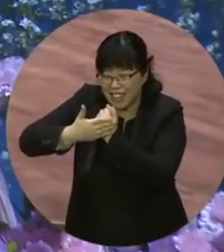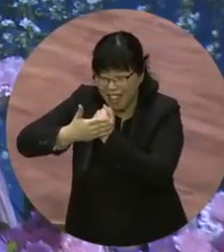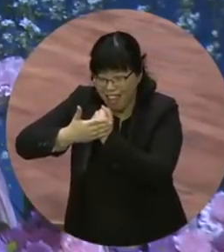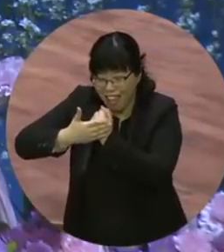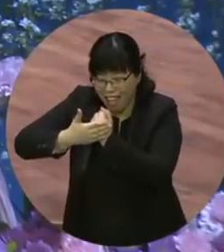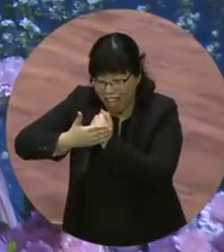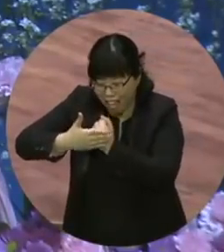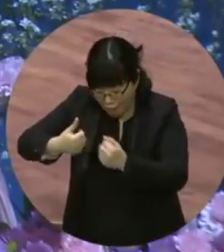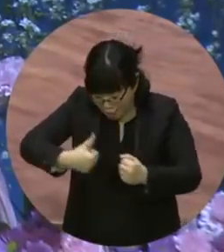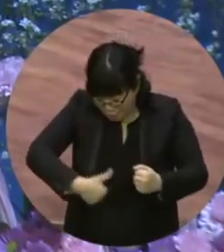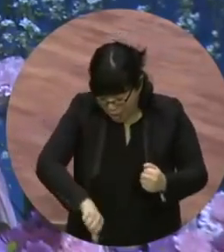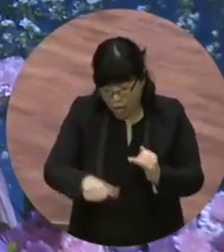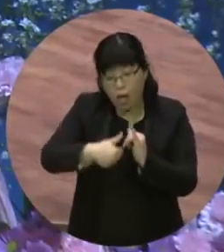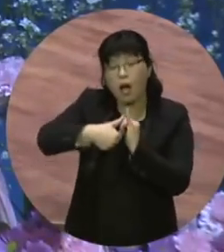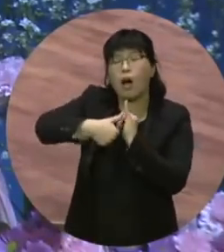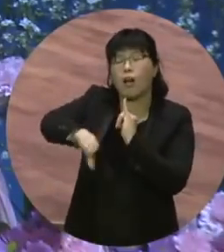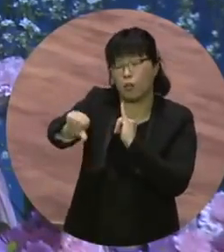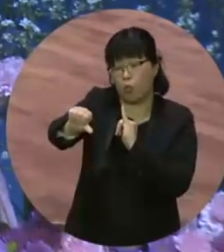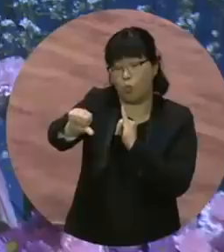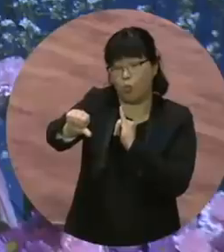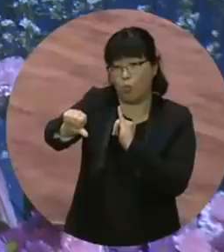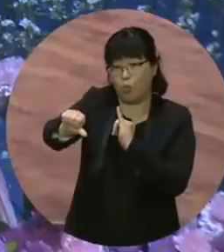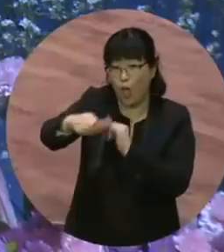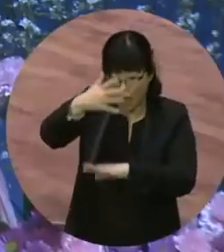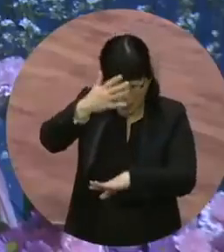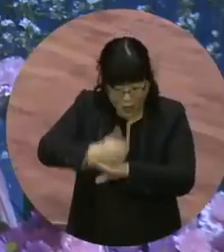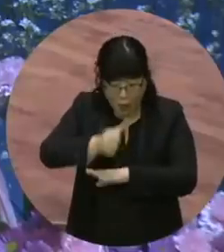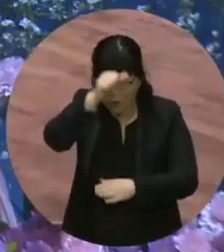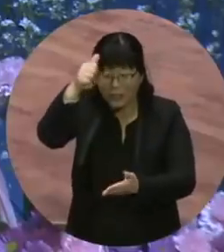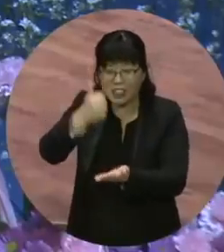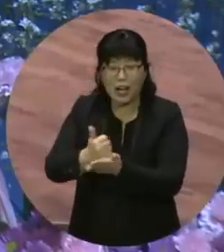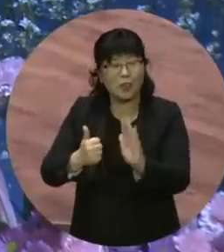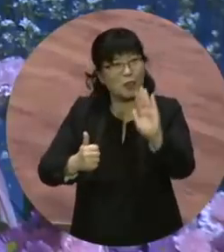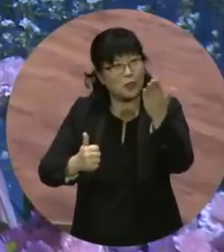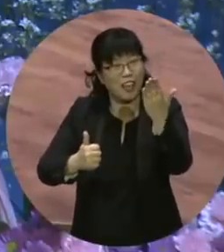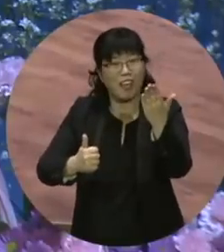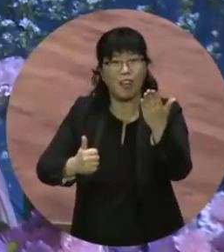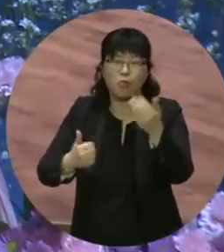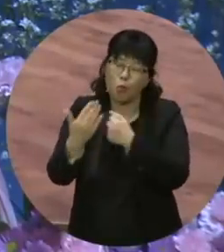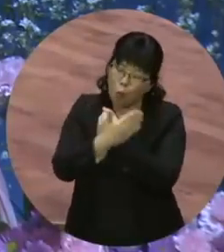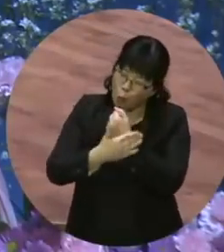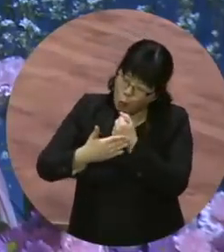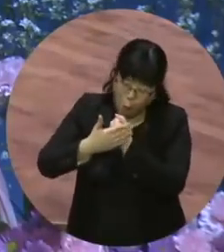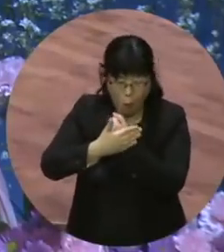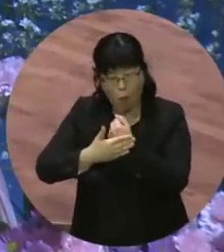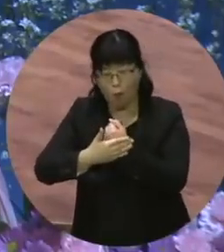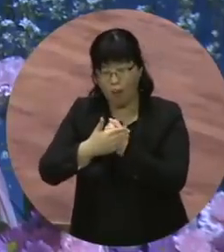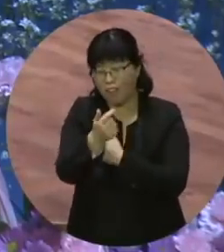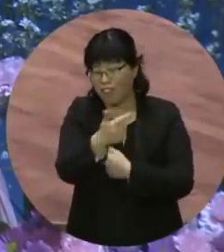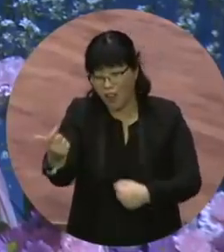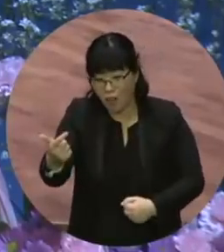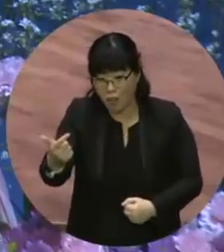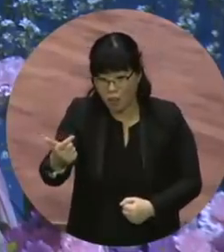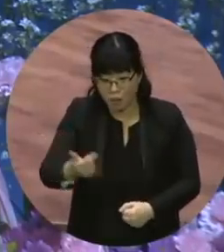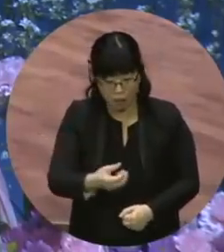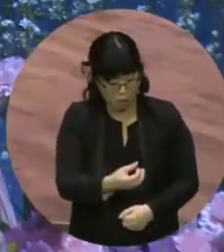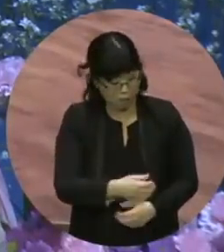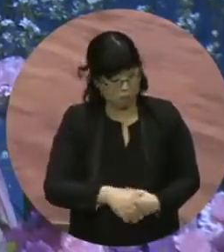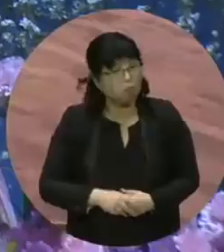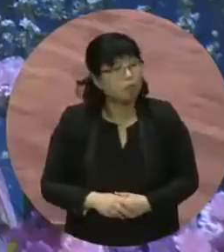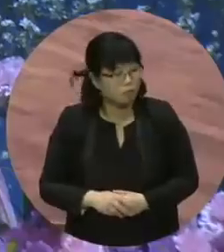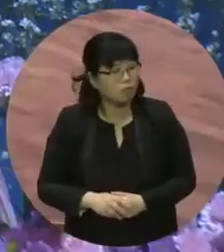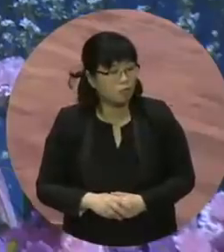그때 아들 낳을 수 없었어요. 나이도 그때 많고 또 의학적으로도 사실은